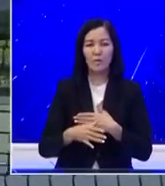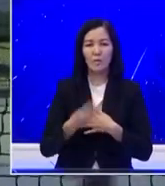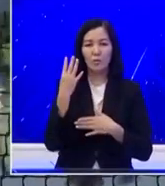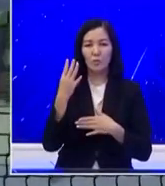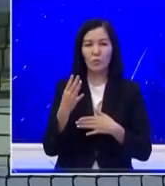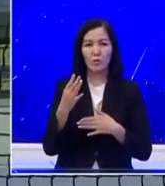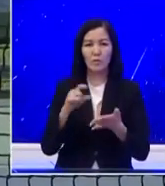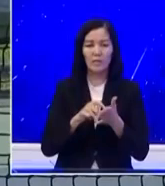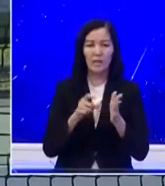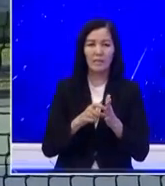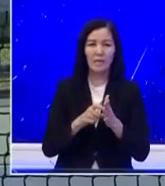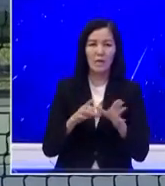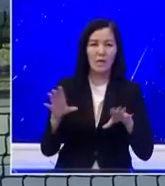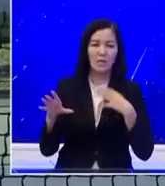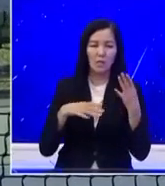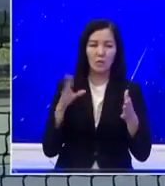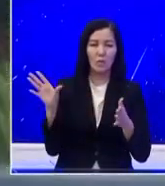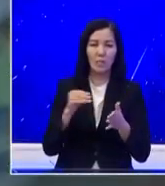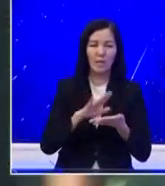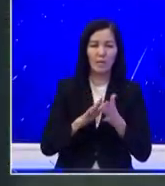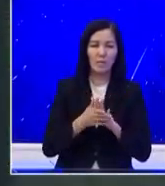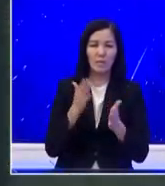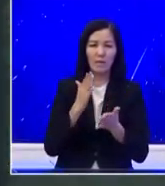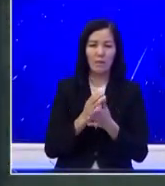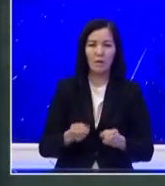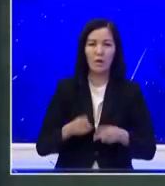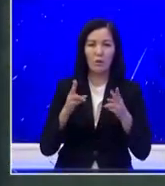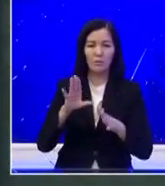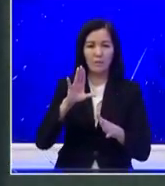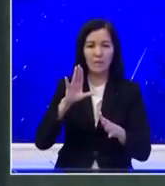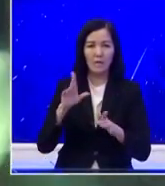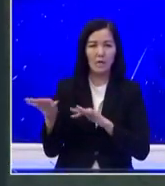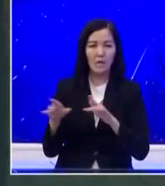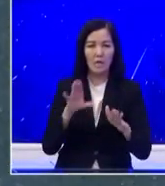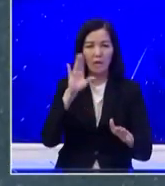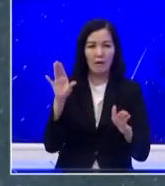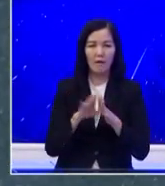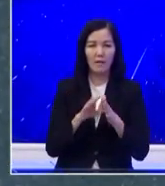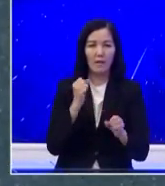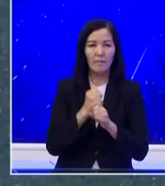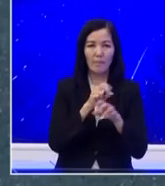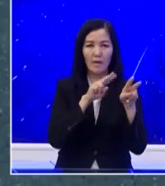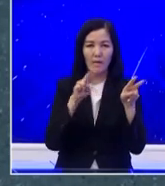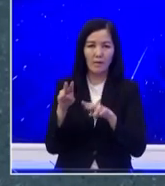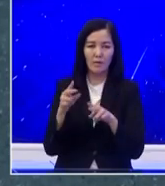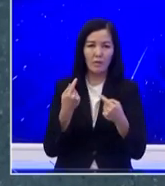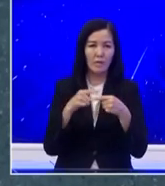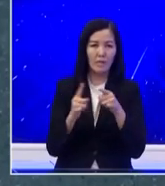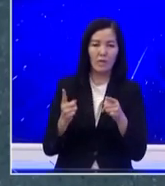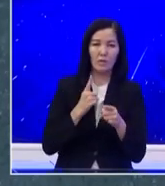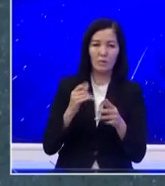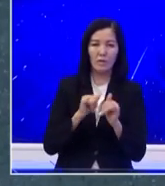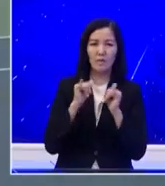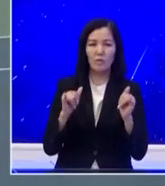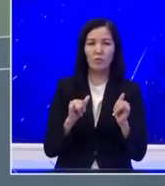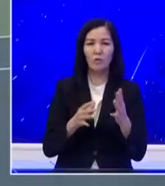жатыр. Жаттығуға барлық жағдай жасалған. Қауіпсіздік шарасы қатаң қадағаланған. Балалар бапкерлердің нұсқауымен техникалық шеберлігін арттыруда. Топты ойынға